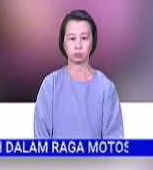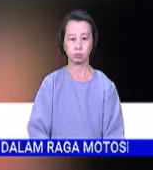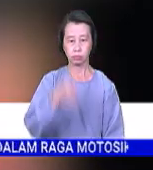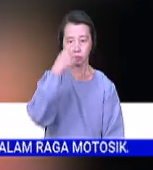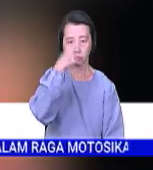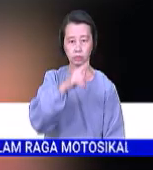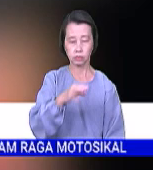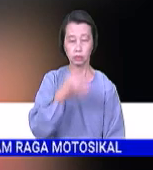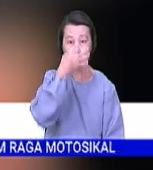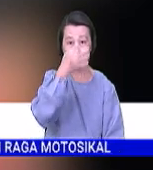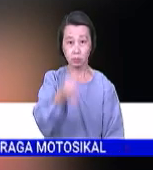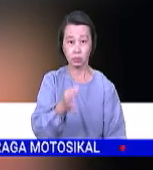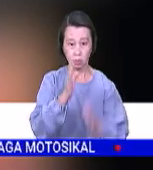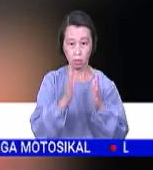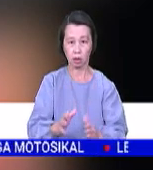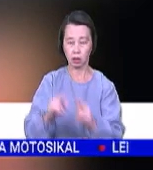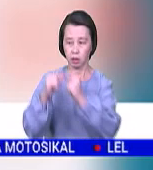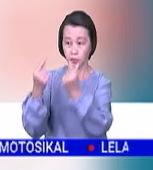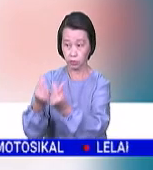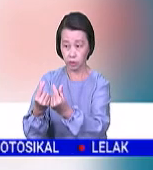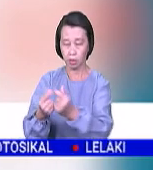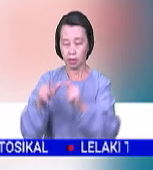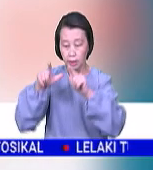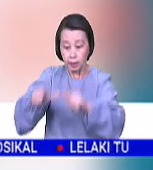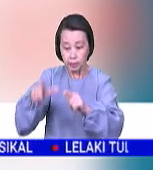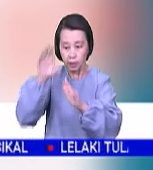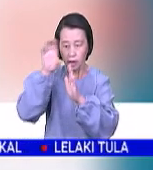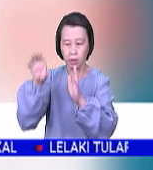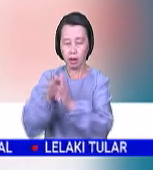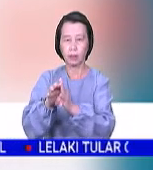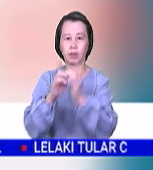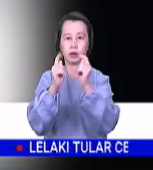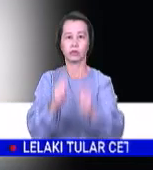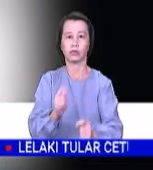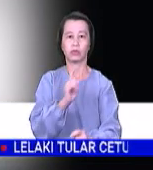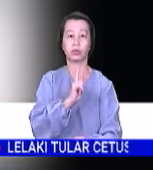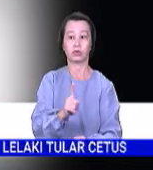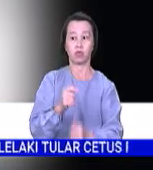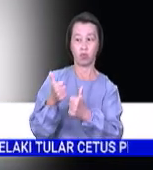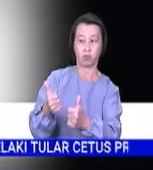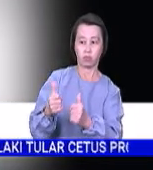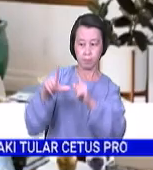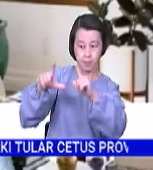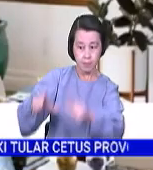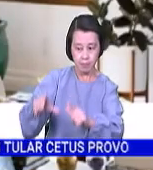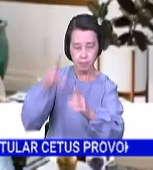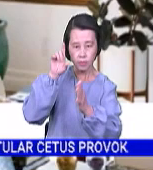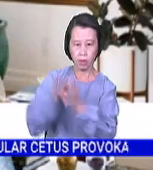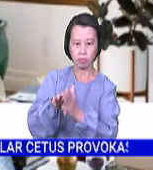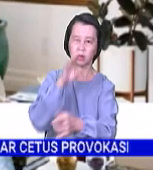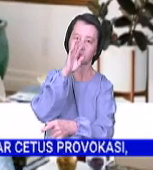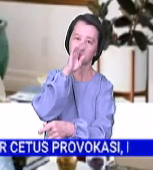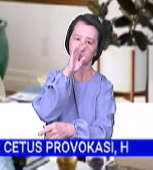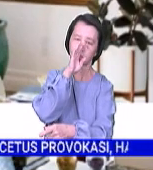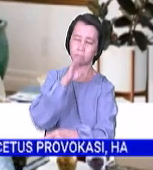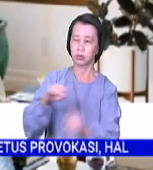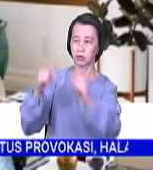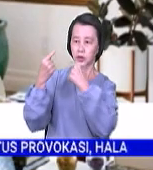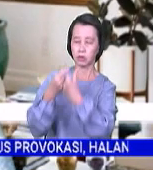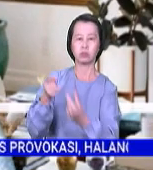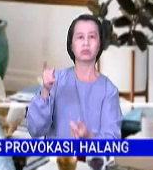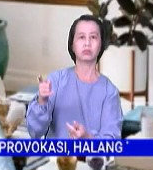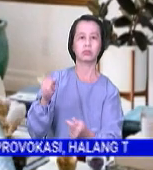Bagi mempengaruhi mangsa, sindiket lazimnya meletakkan gambar tokoh agama pada poster. Sindiket ini dia